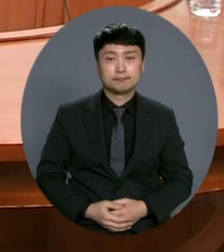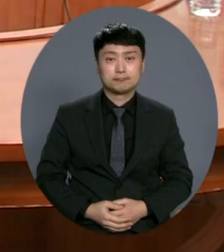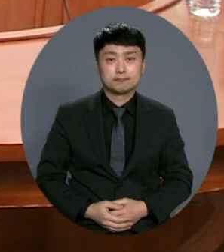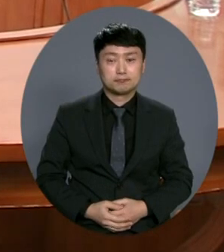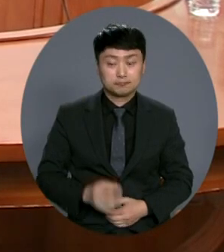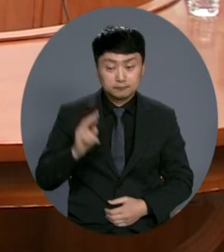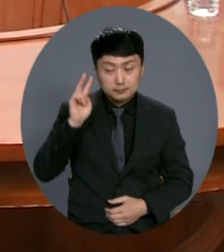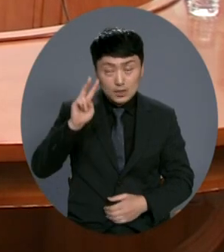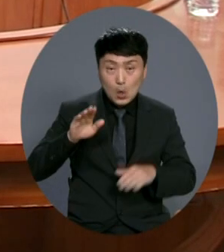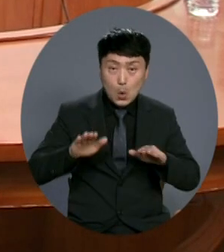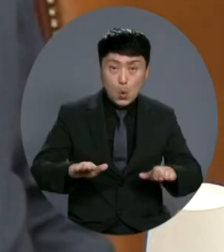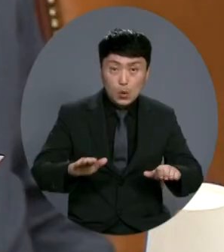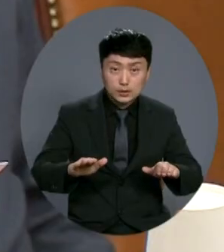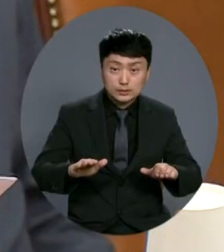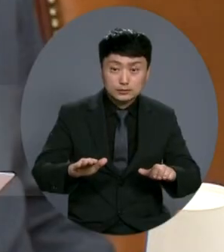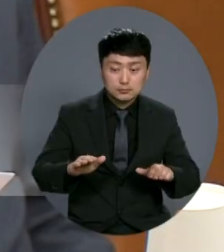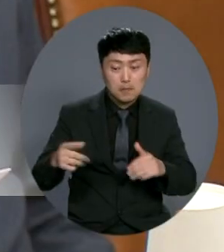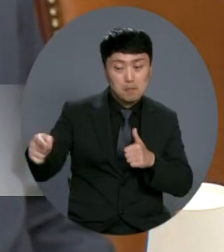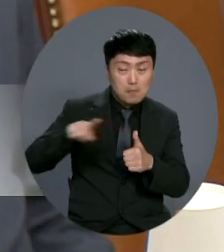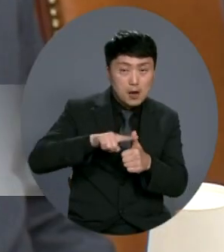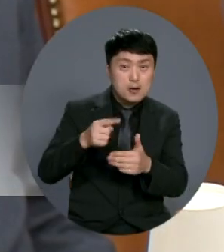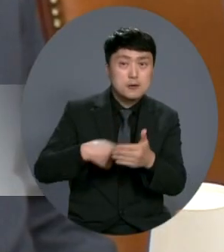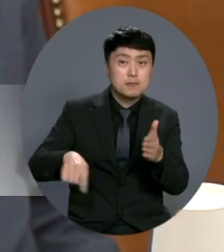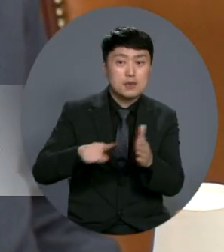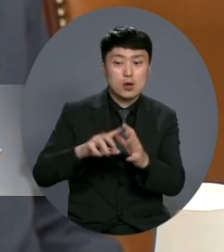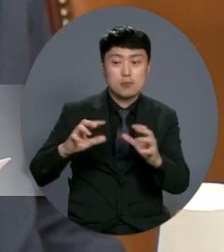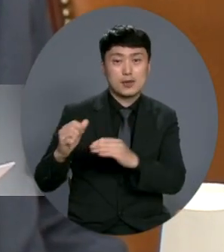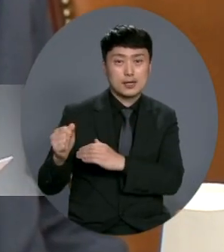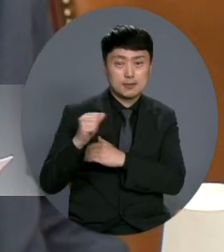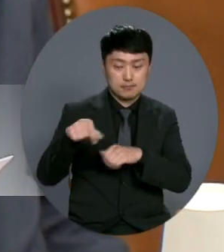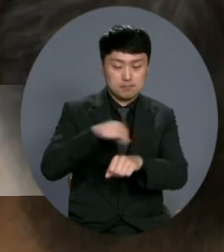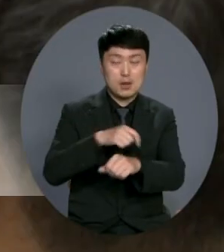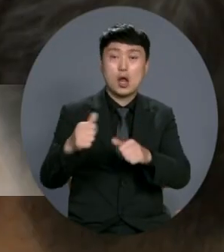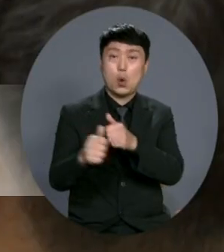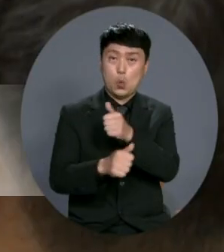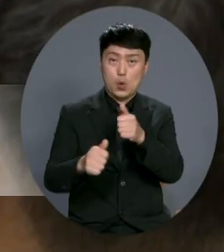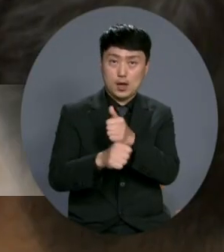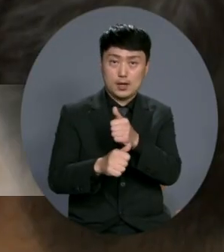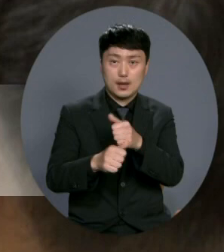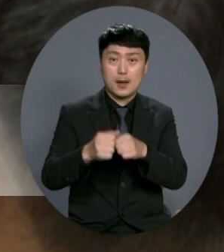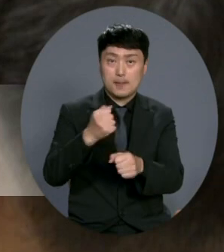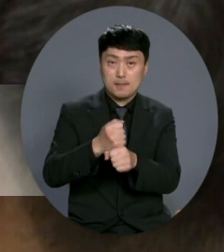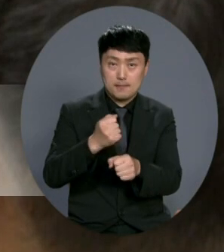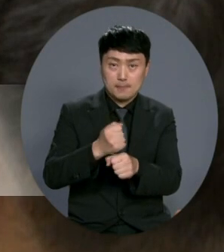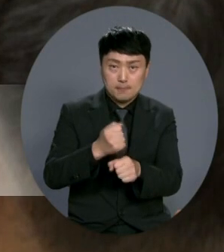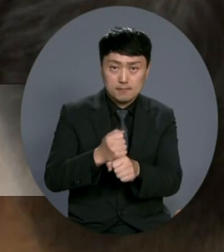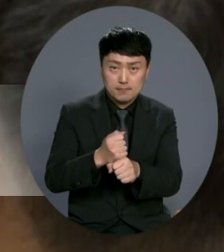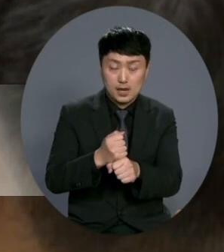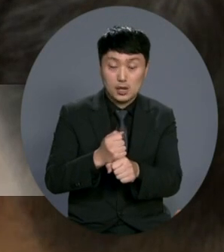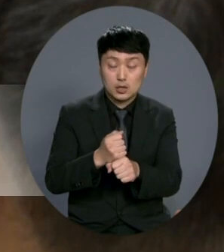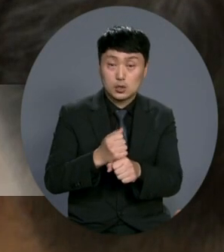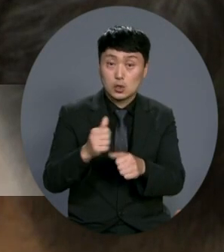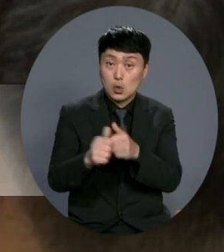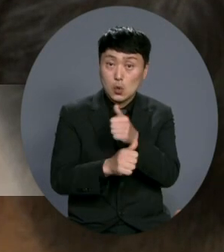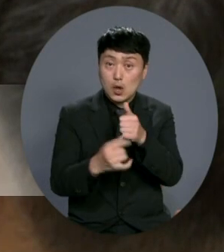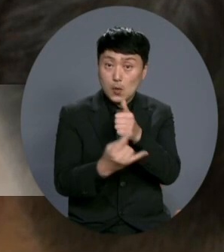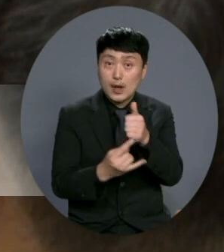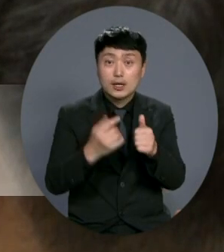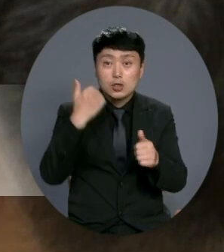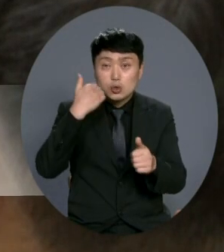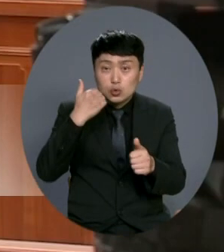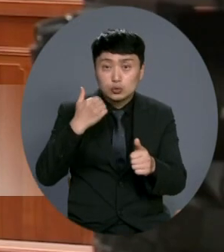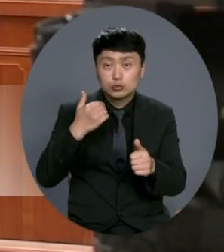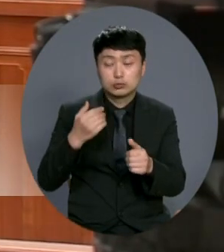이틀만인 오늘이 문제를 다룰 국민의 힘 특별위원회를 꾸렸고 위원장에는 부산출신 선의원